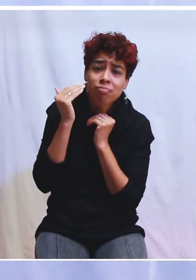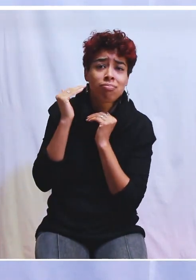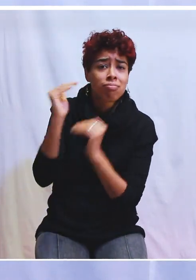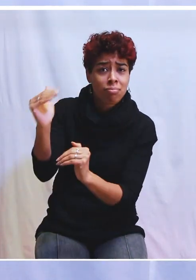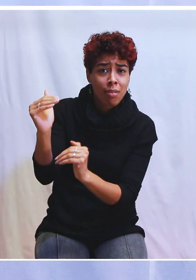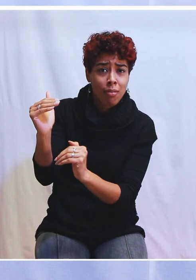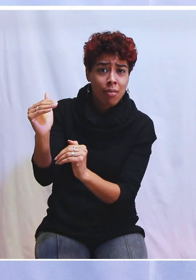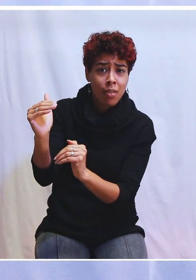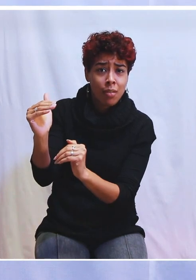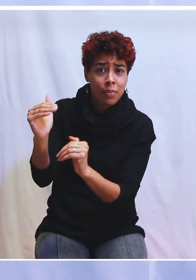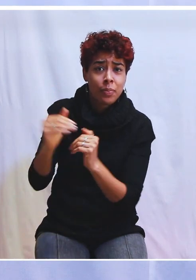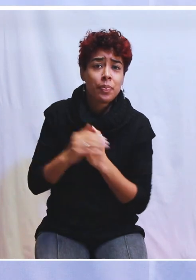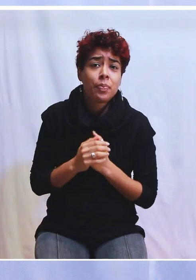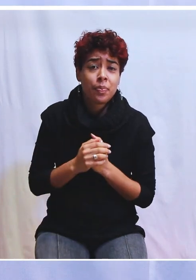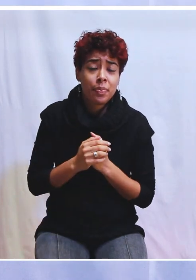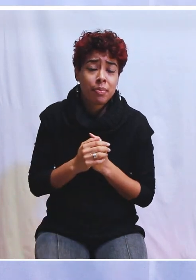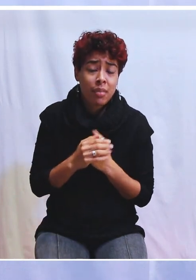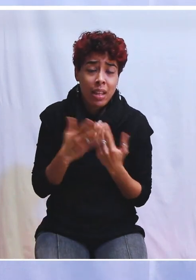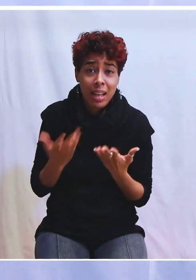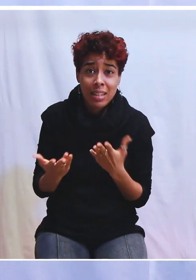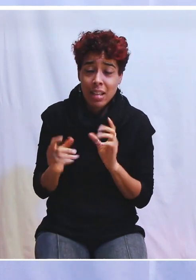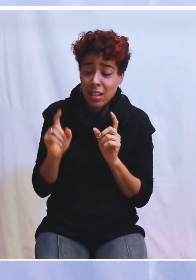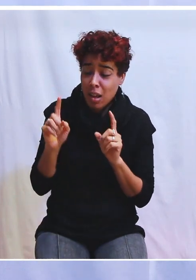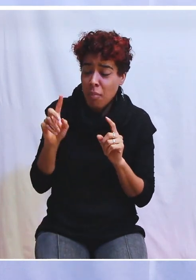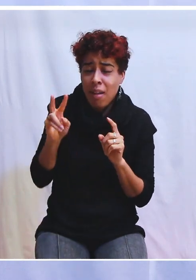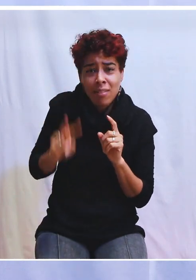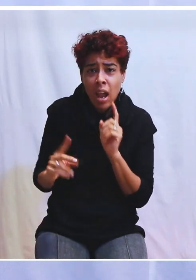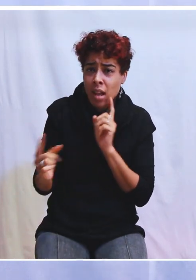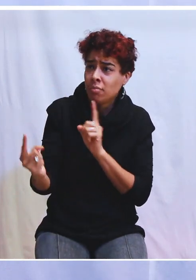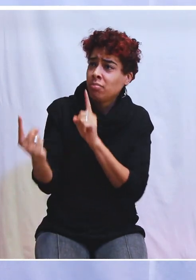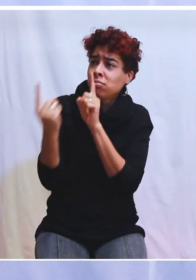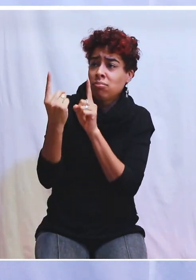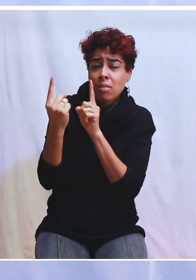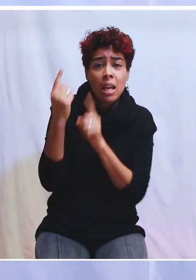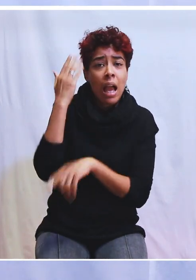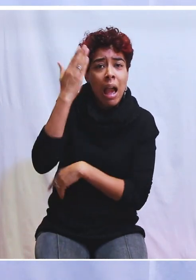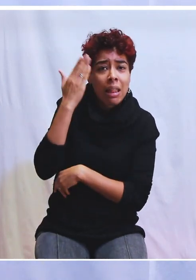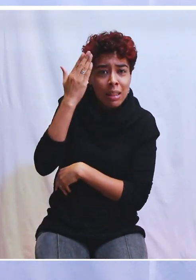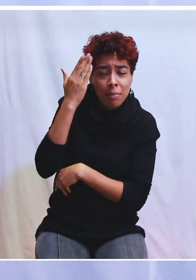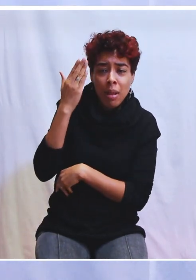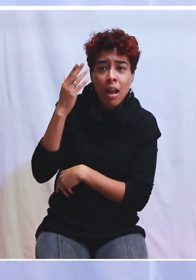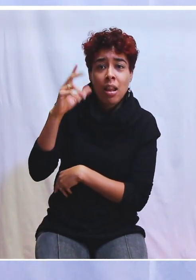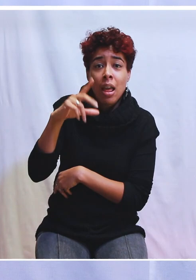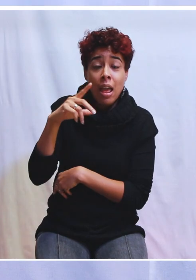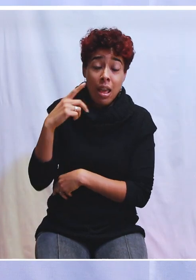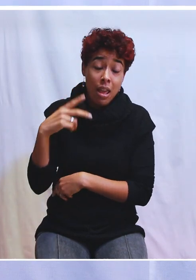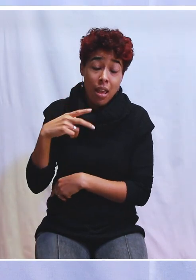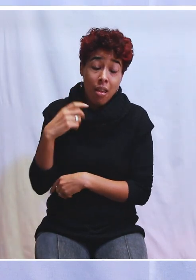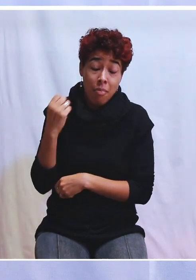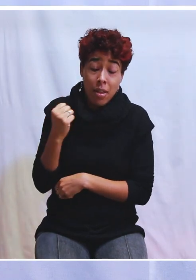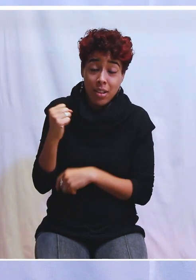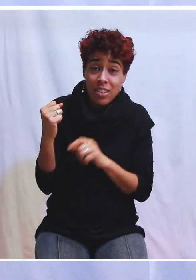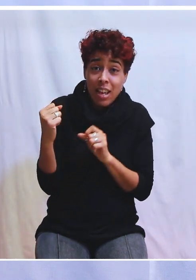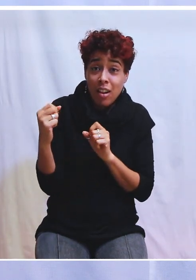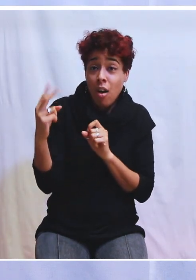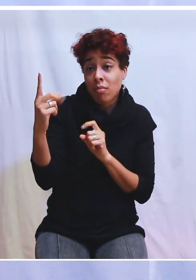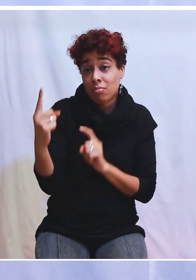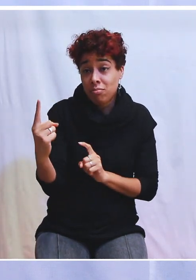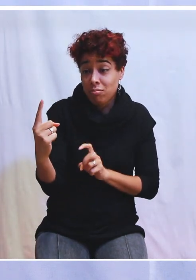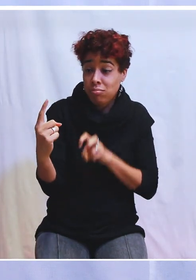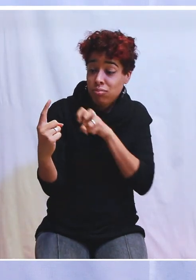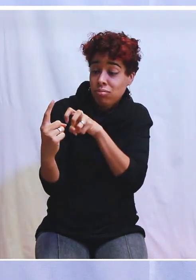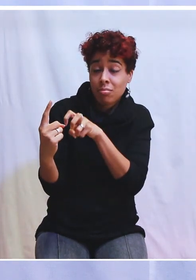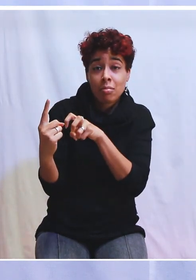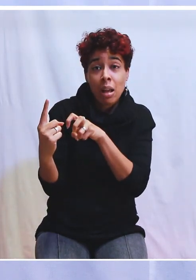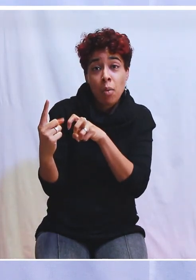confiance. Et il y avait ce rapport de face à face entre le berger et l'animal. Et c'est assez fort et assez marrant en même temps parce que c'est pas un être